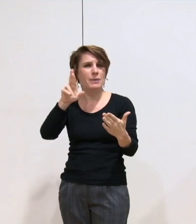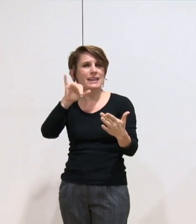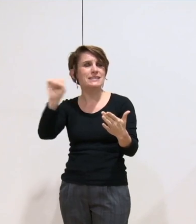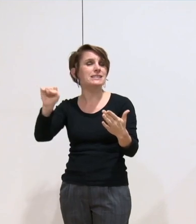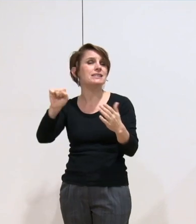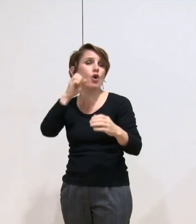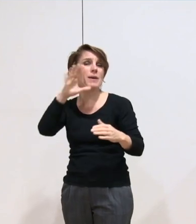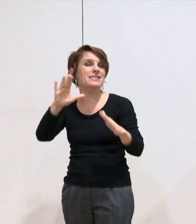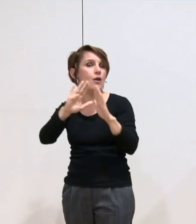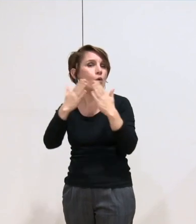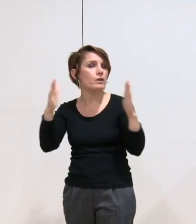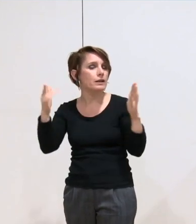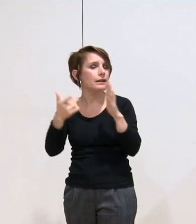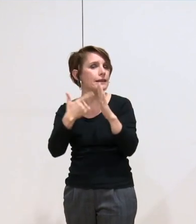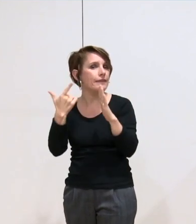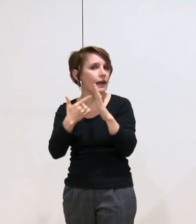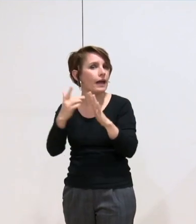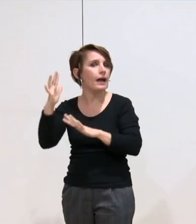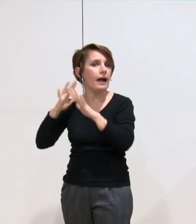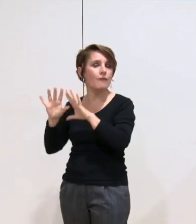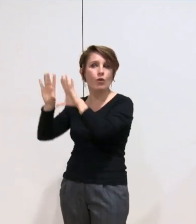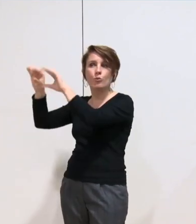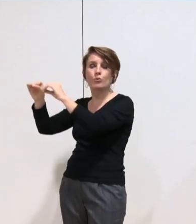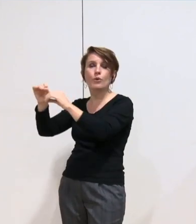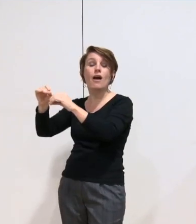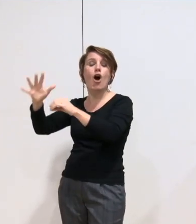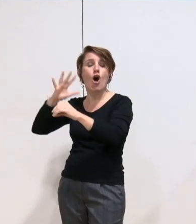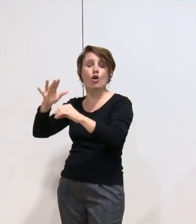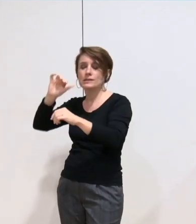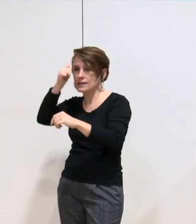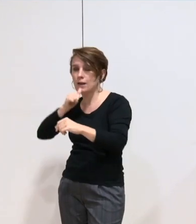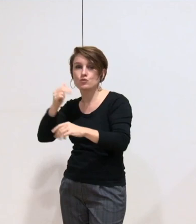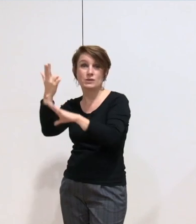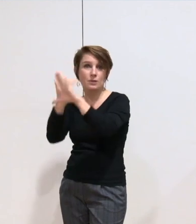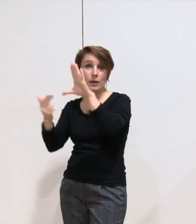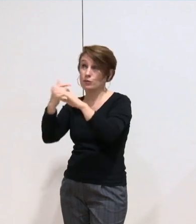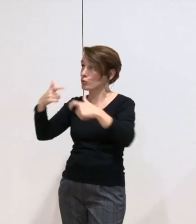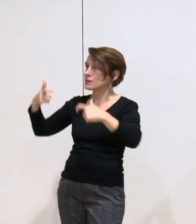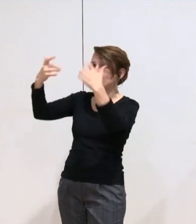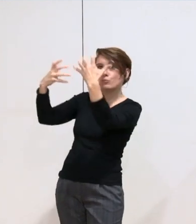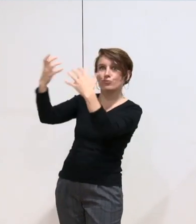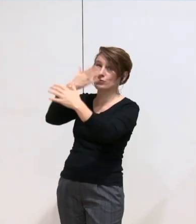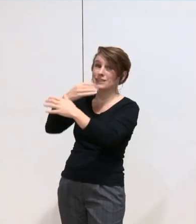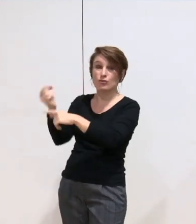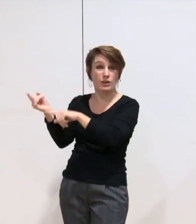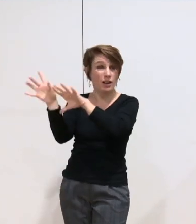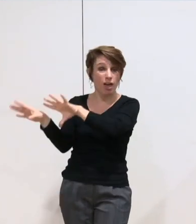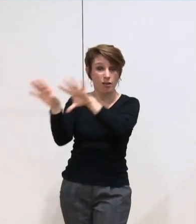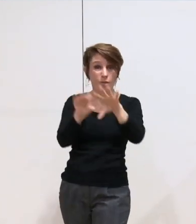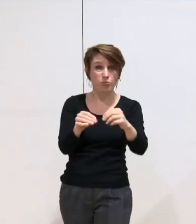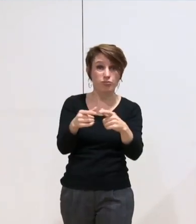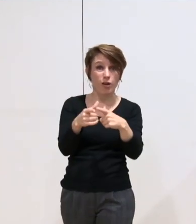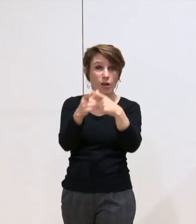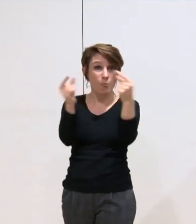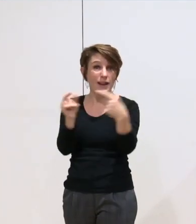auparavant dans les murs de l'ancien musée de peinture, donc avec un cadre assez intéressant, dans un cadre qui n'est pas dédié à ce type de